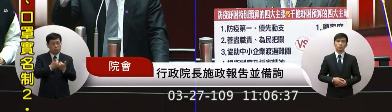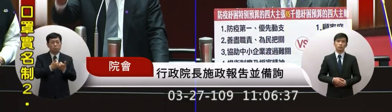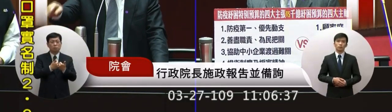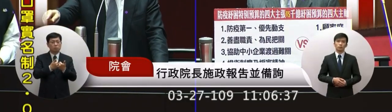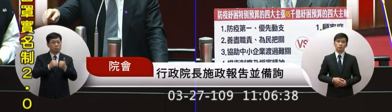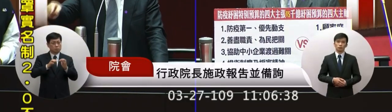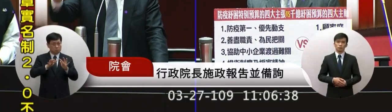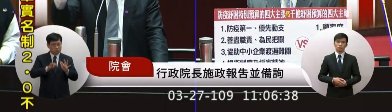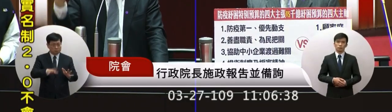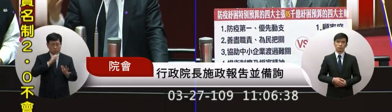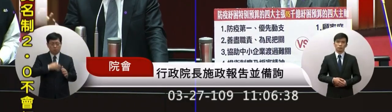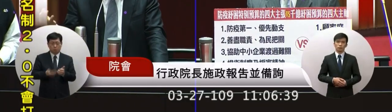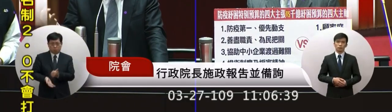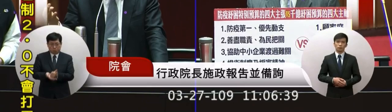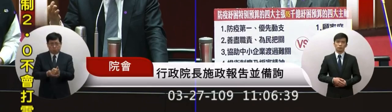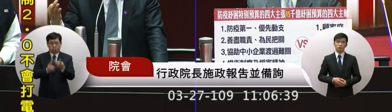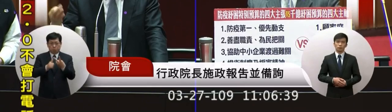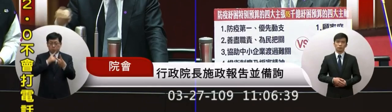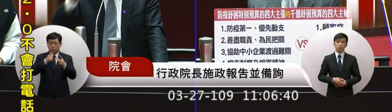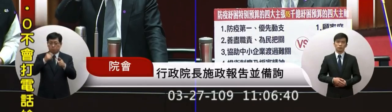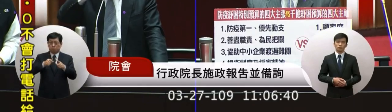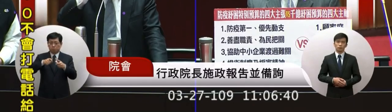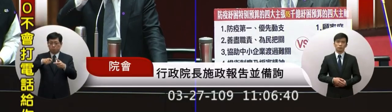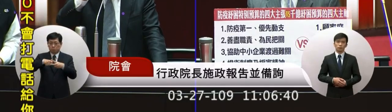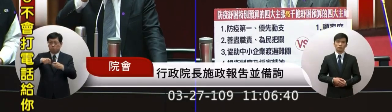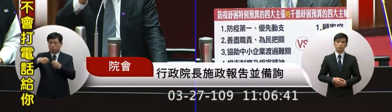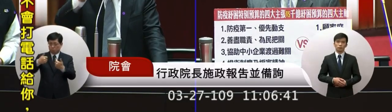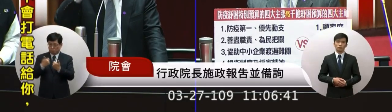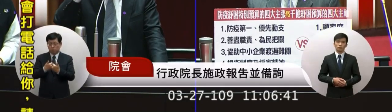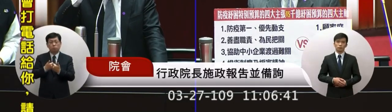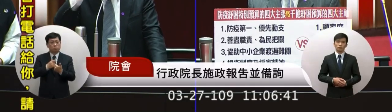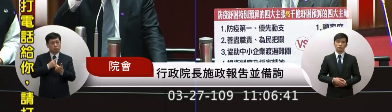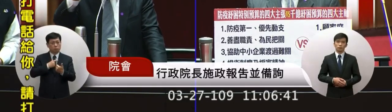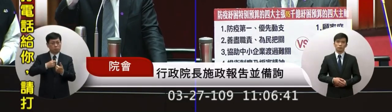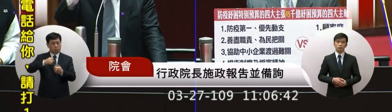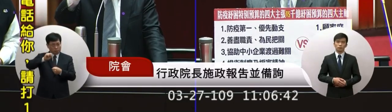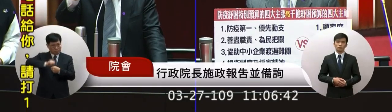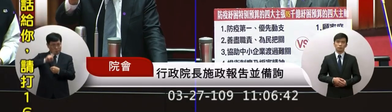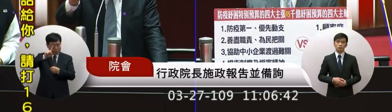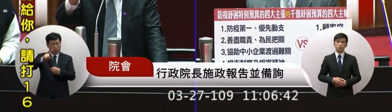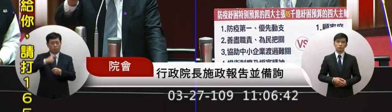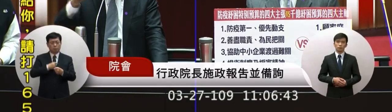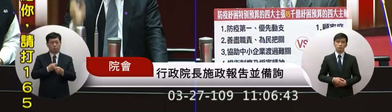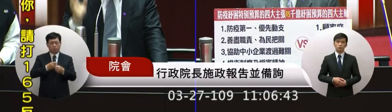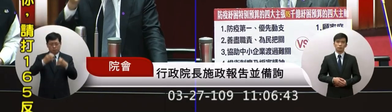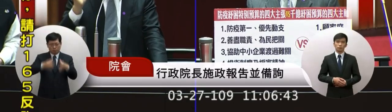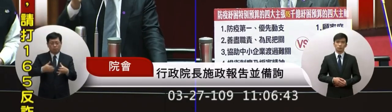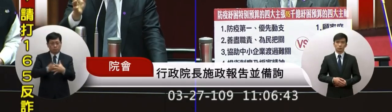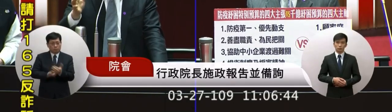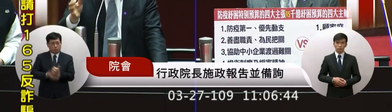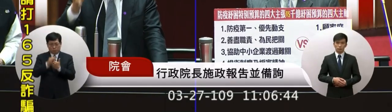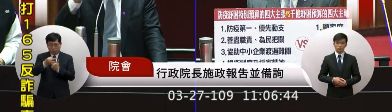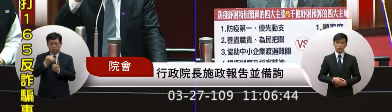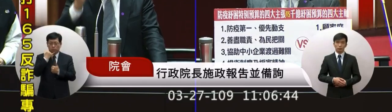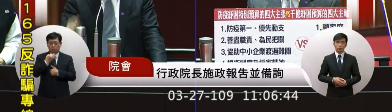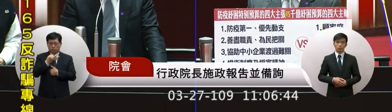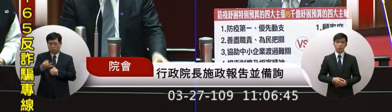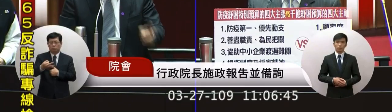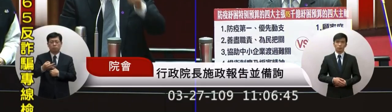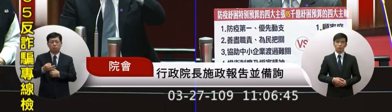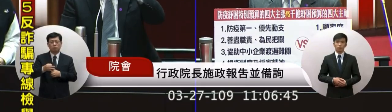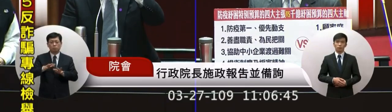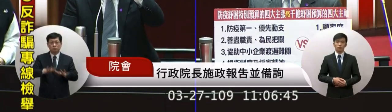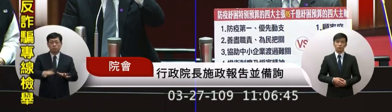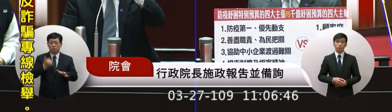进鼓励，啊，佮公共工程会设立奖励金。或者赶紧，希望这